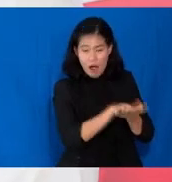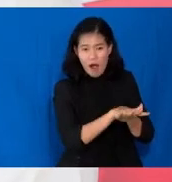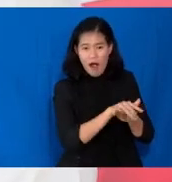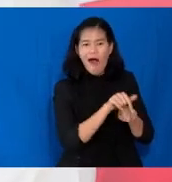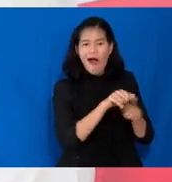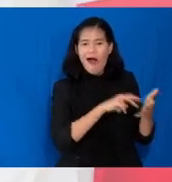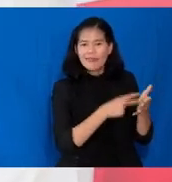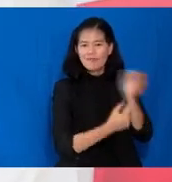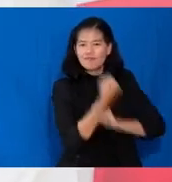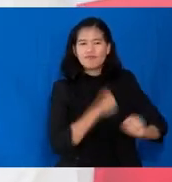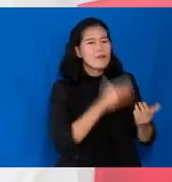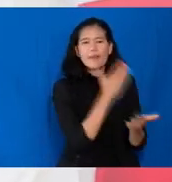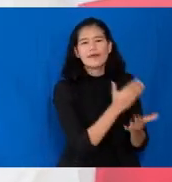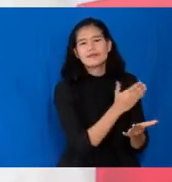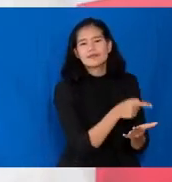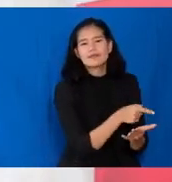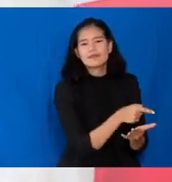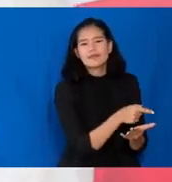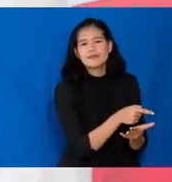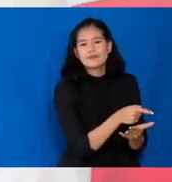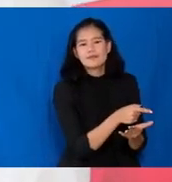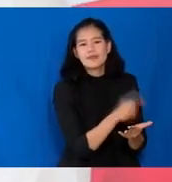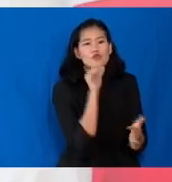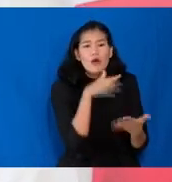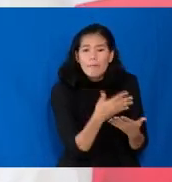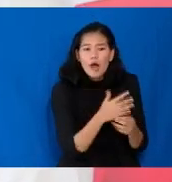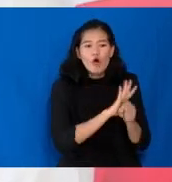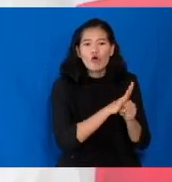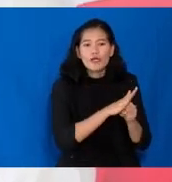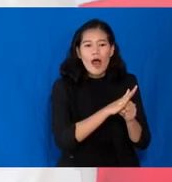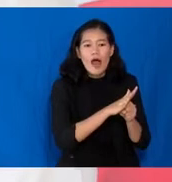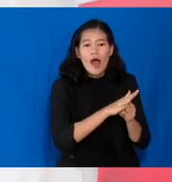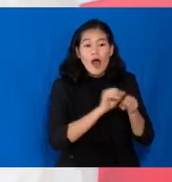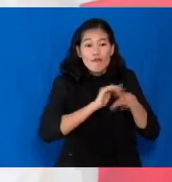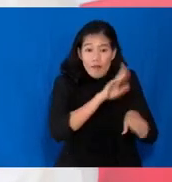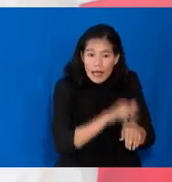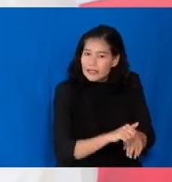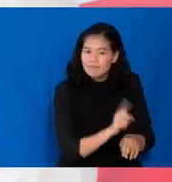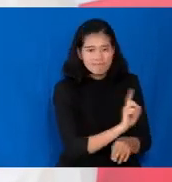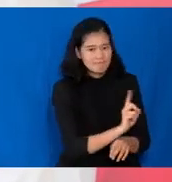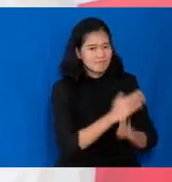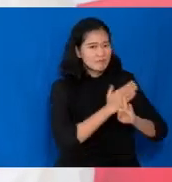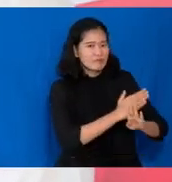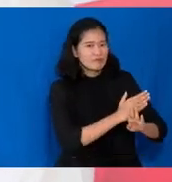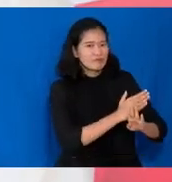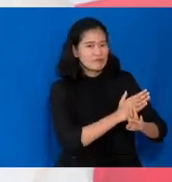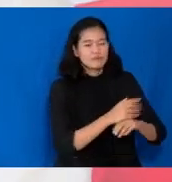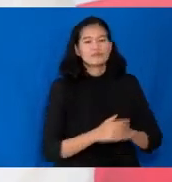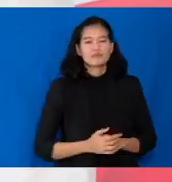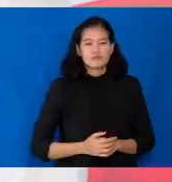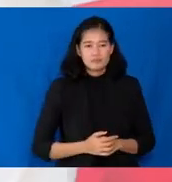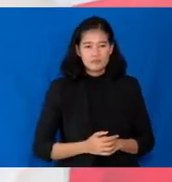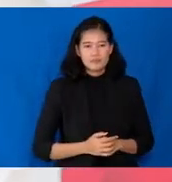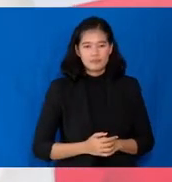rupa dan ditujukan untuk mencegah penyebaran ini menjadi semakin meluas